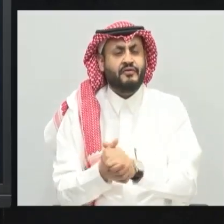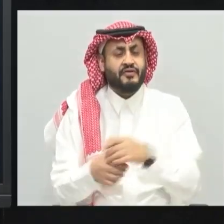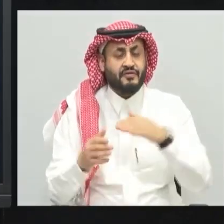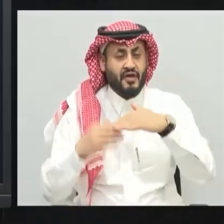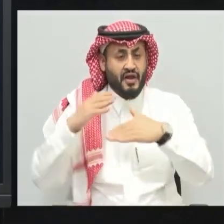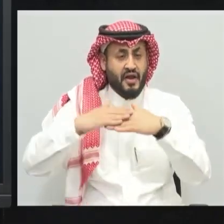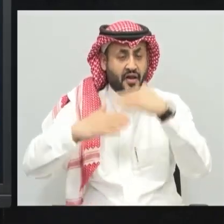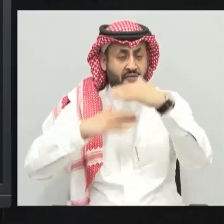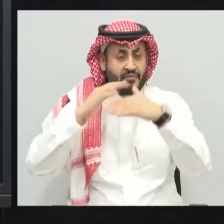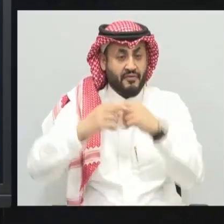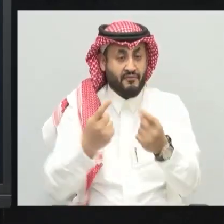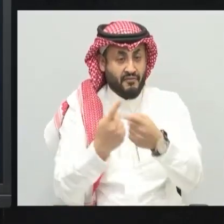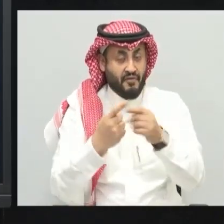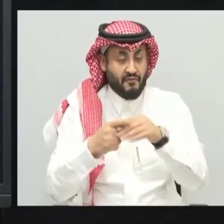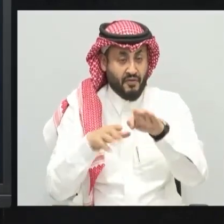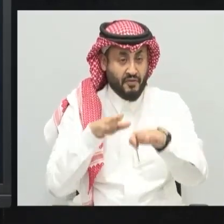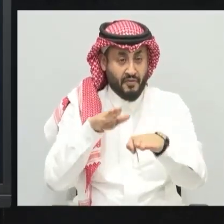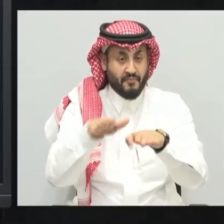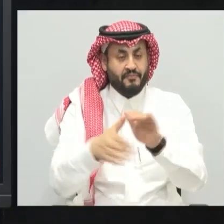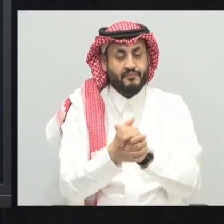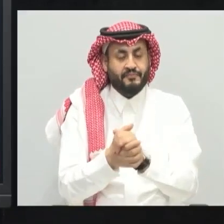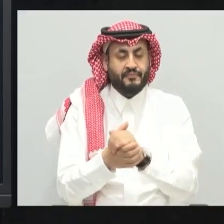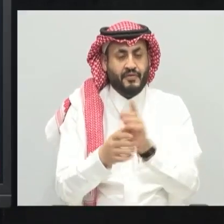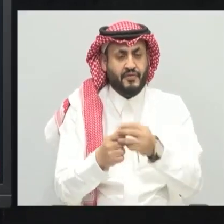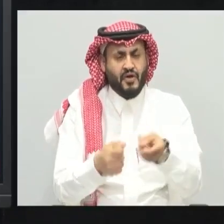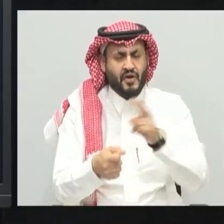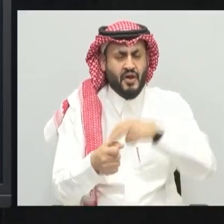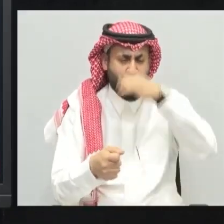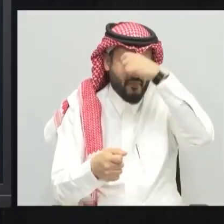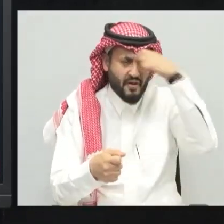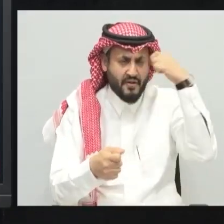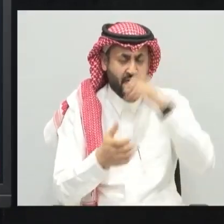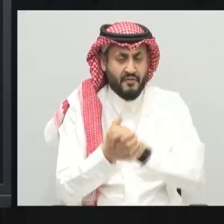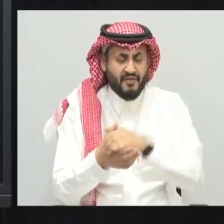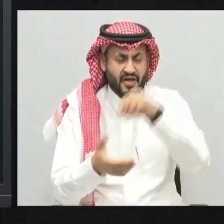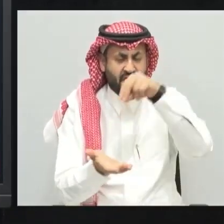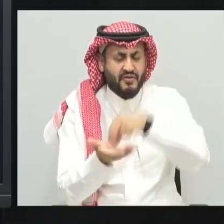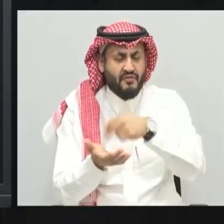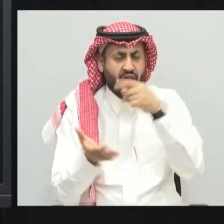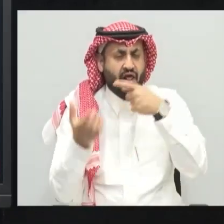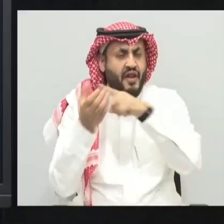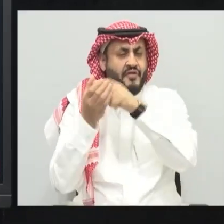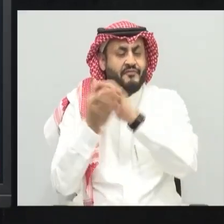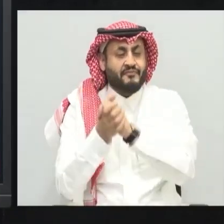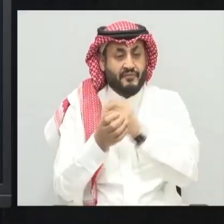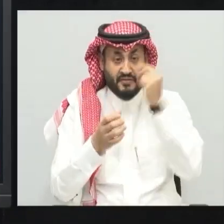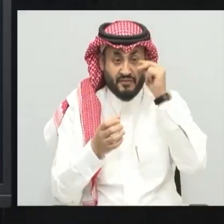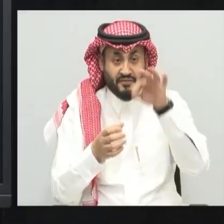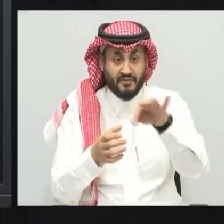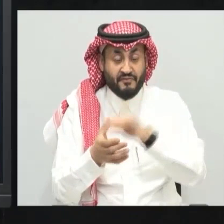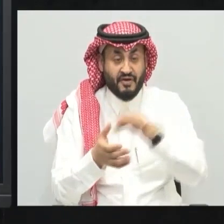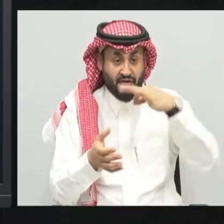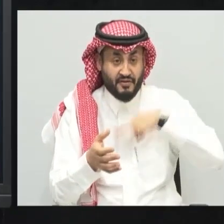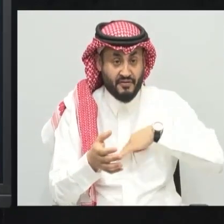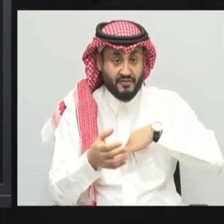تبدا تلك الخطوه الاولى و فعلا ان تثابر وتضع لك الاهداف حتى تصل لمثل تلك الفرص